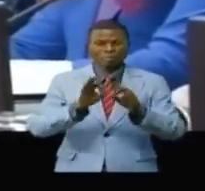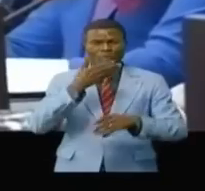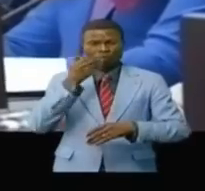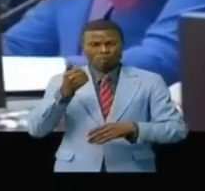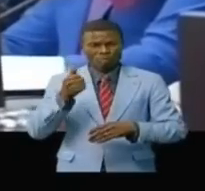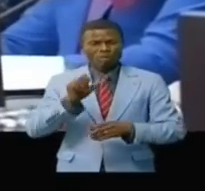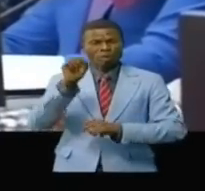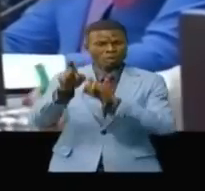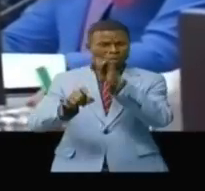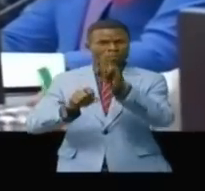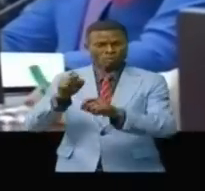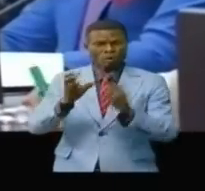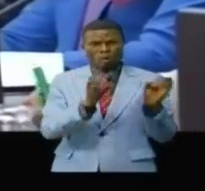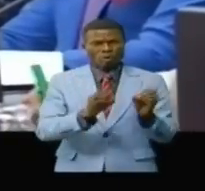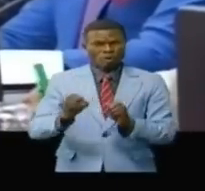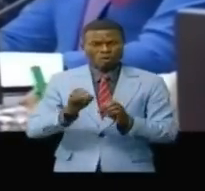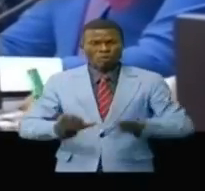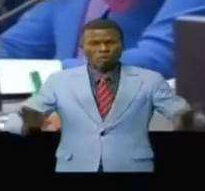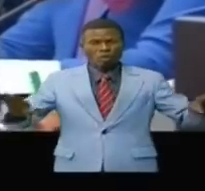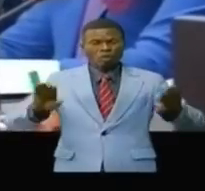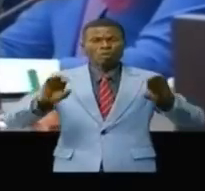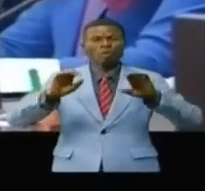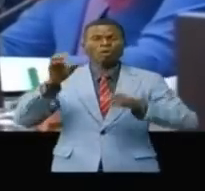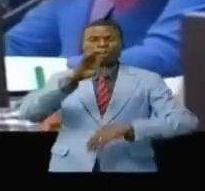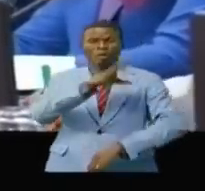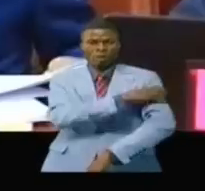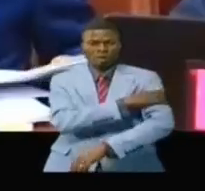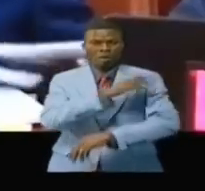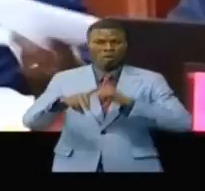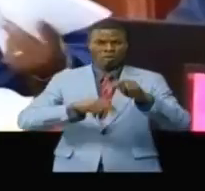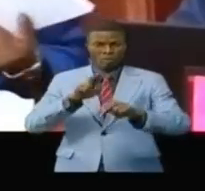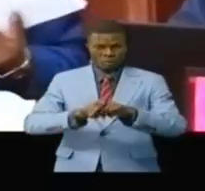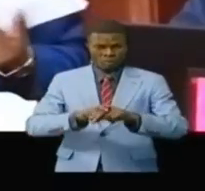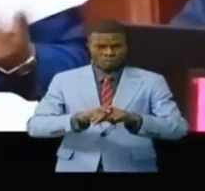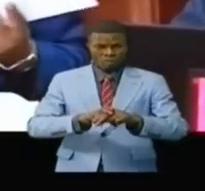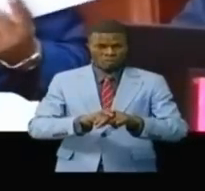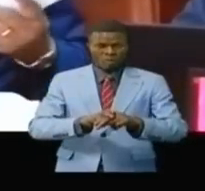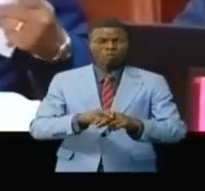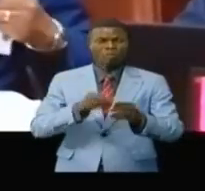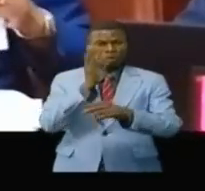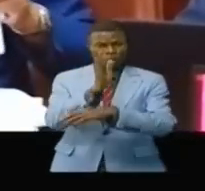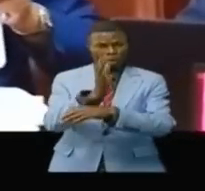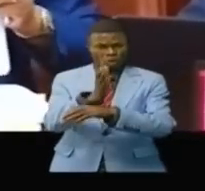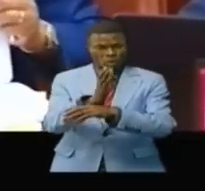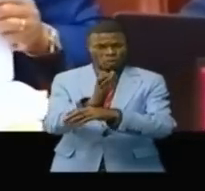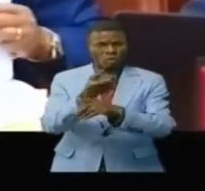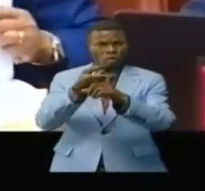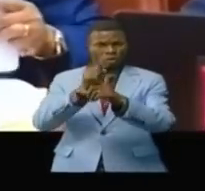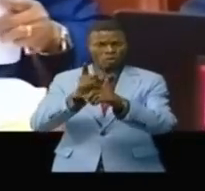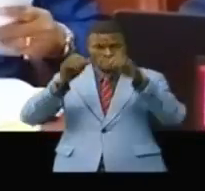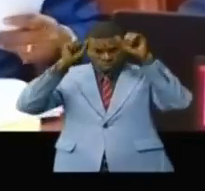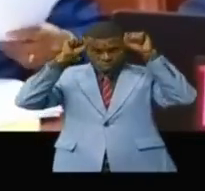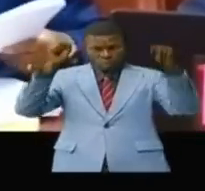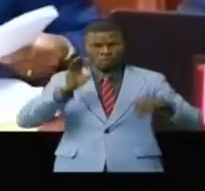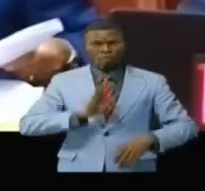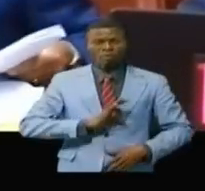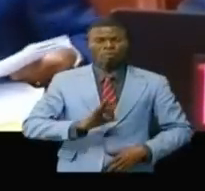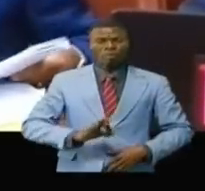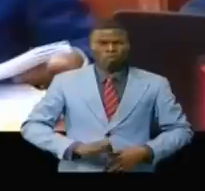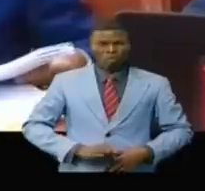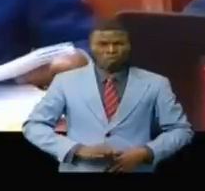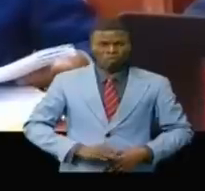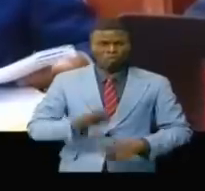de l'Organisation de l'Aviation Civile Internationale, OACI, suivant les orientations formulées par le président de la République